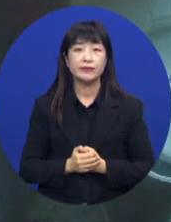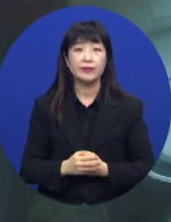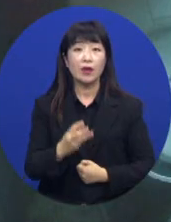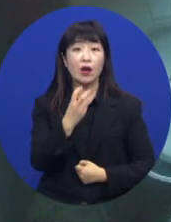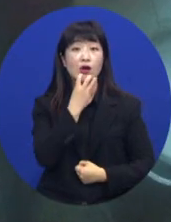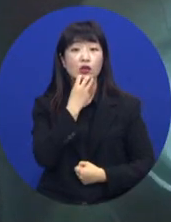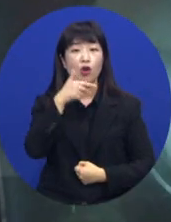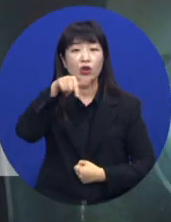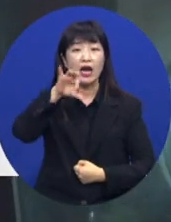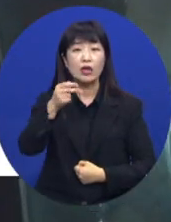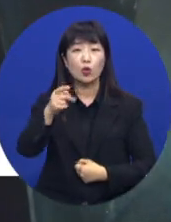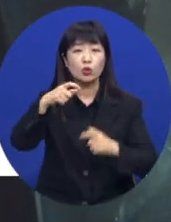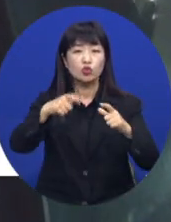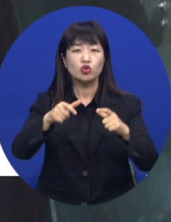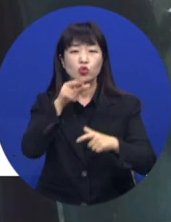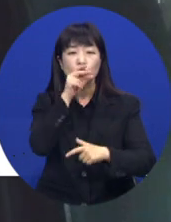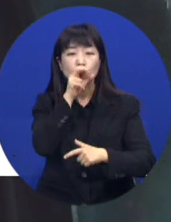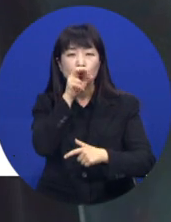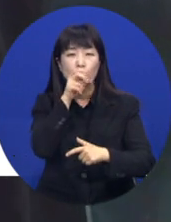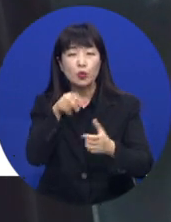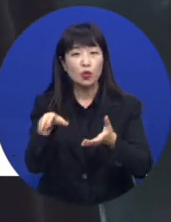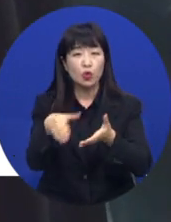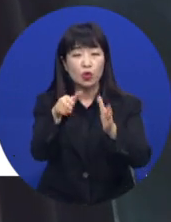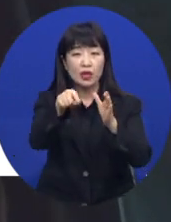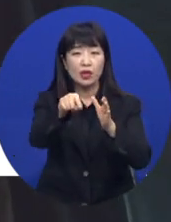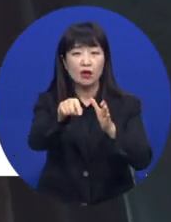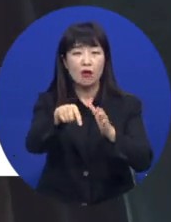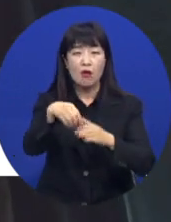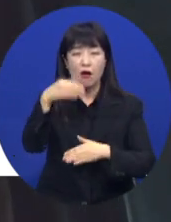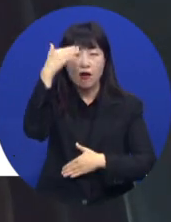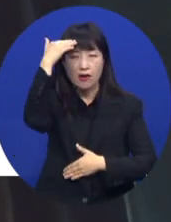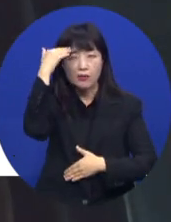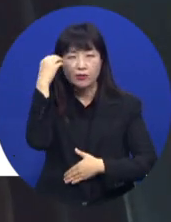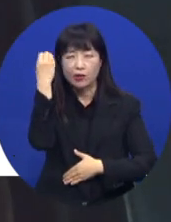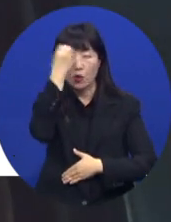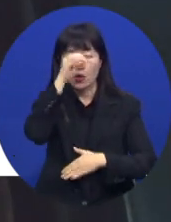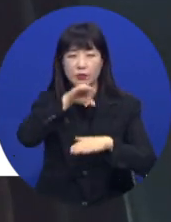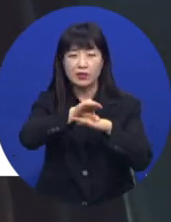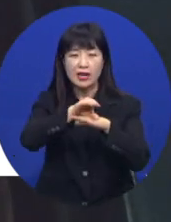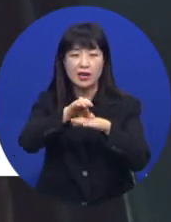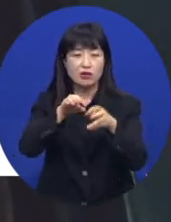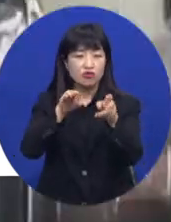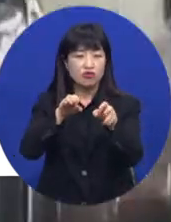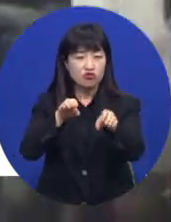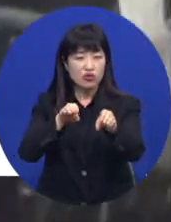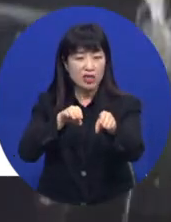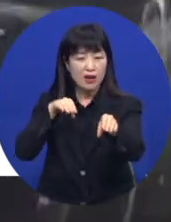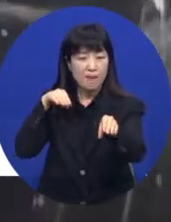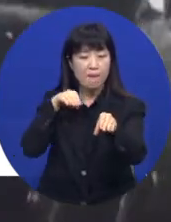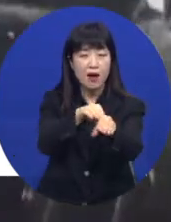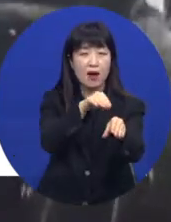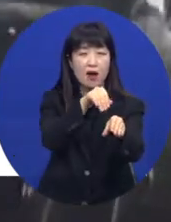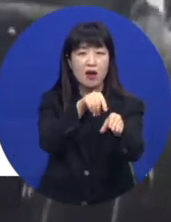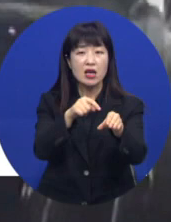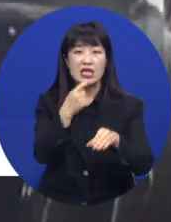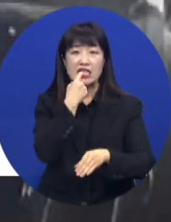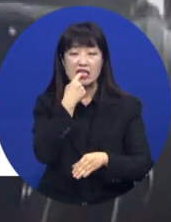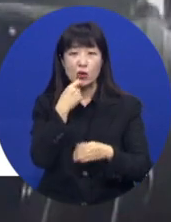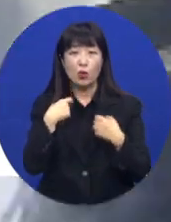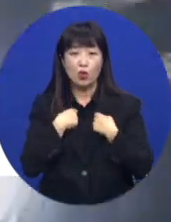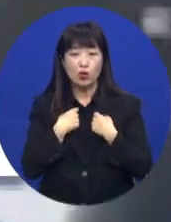서울 강동구의 한 골목길. 검은색 고급 차량이 주차된 차를 들이받더니 흰색 옷을 입은 한